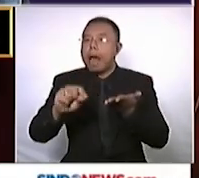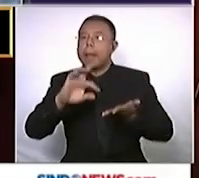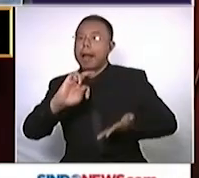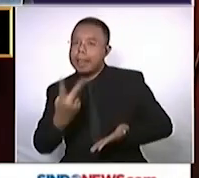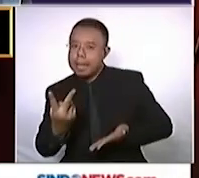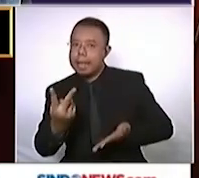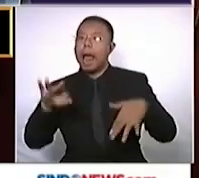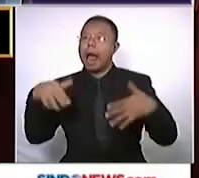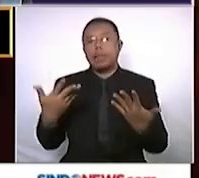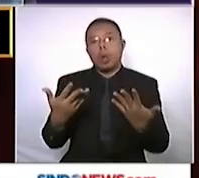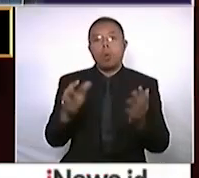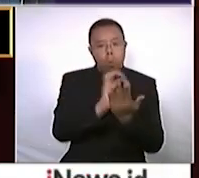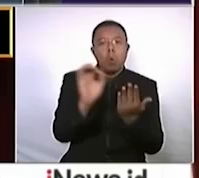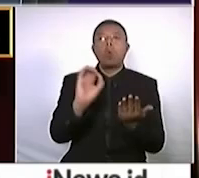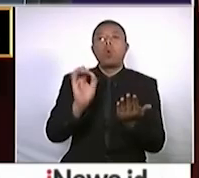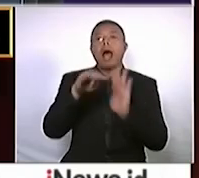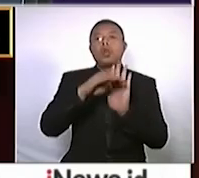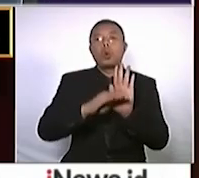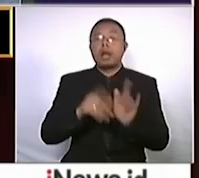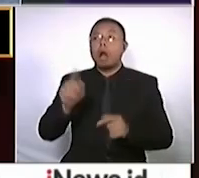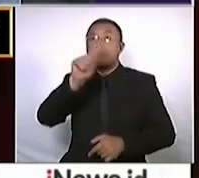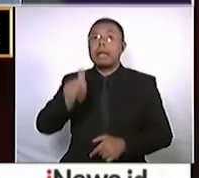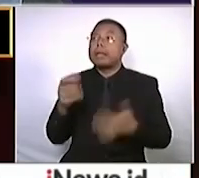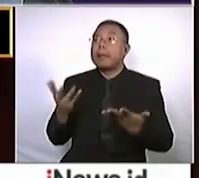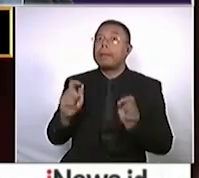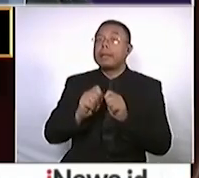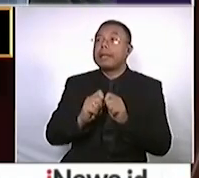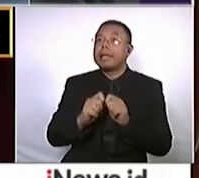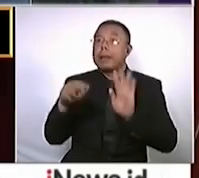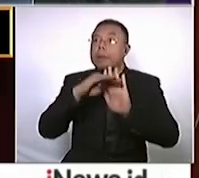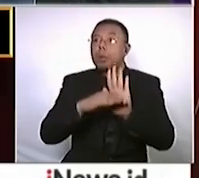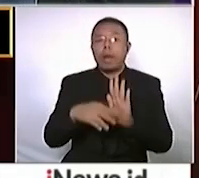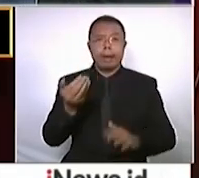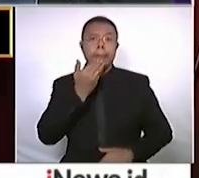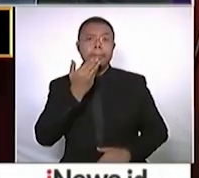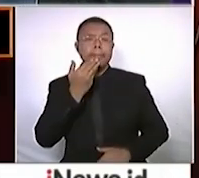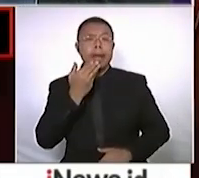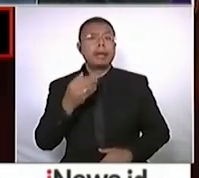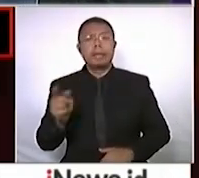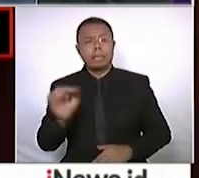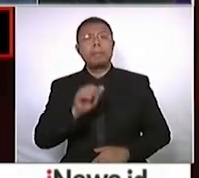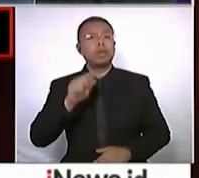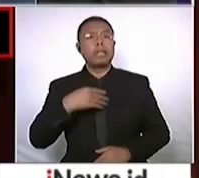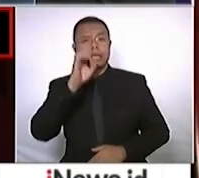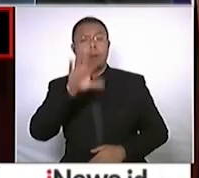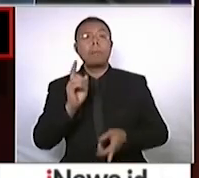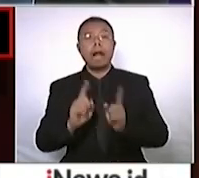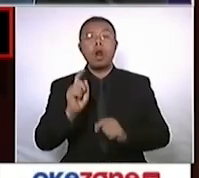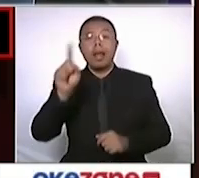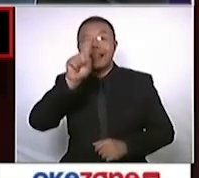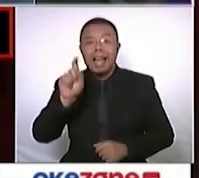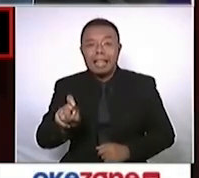namanya berbeda atau tidak. Nah, itu semua kalau Anda tanya, gimana sih cara membuat peraturan? Ya gampang, sesederhana itu aja kalau